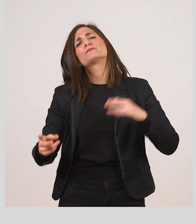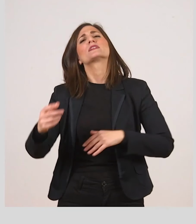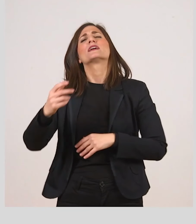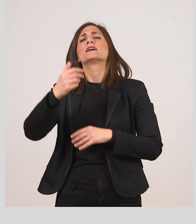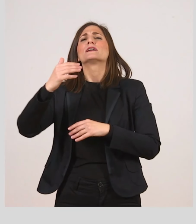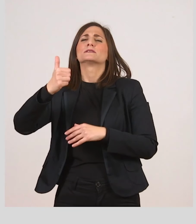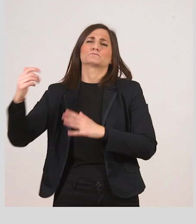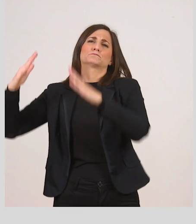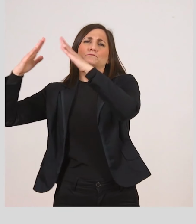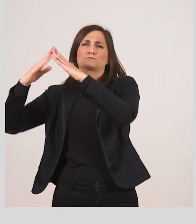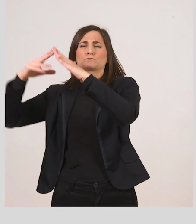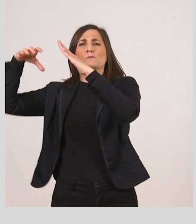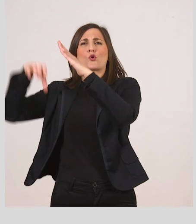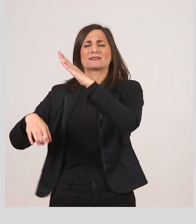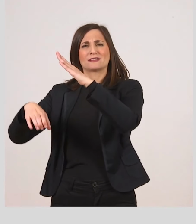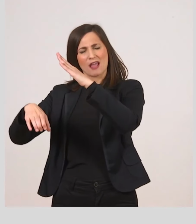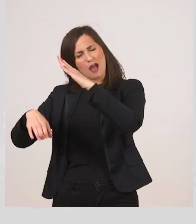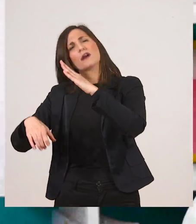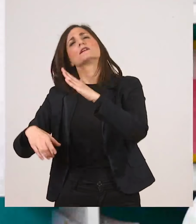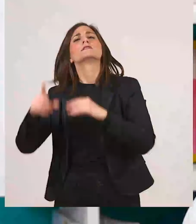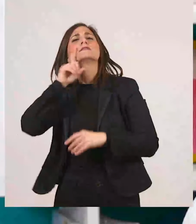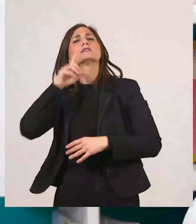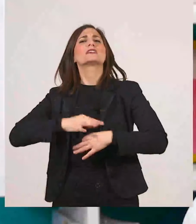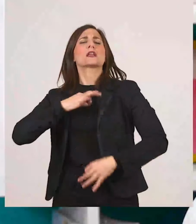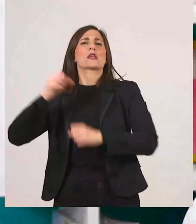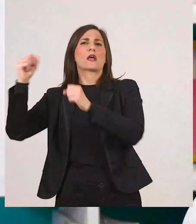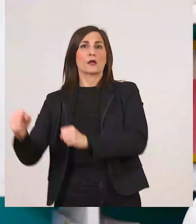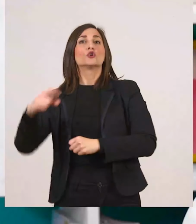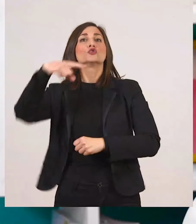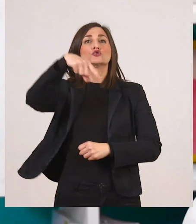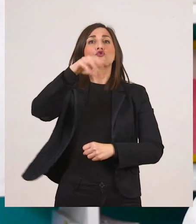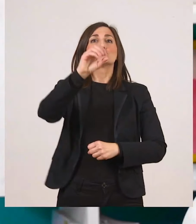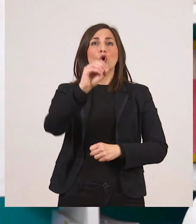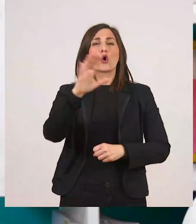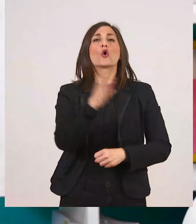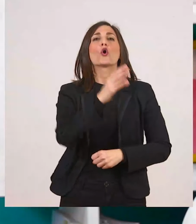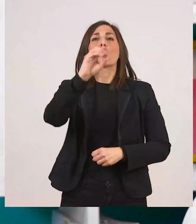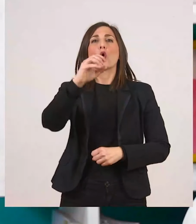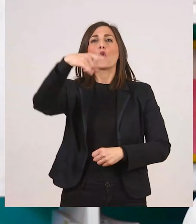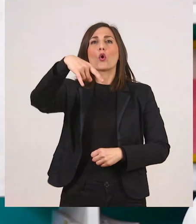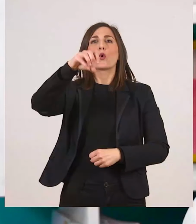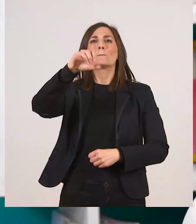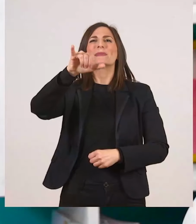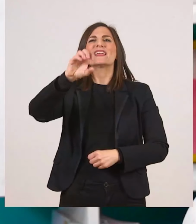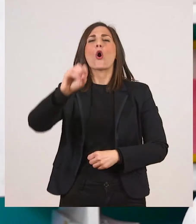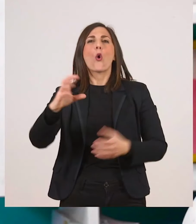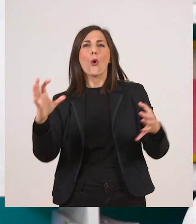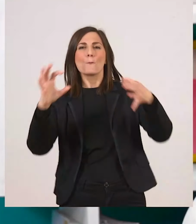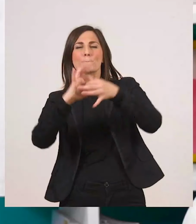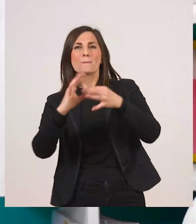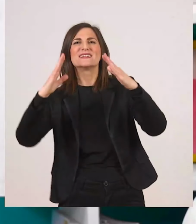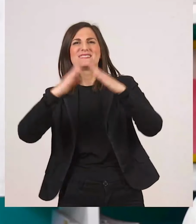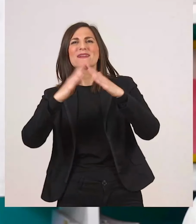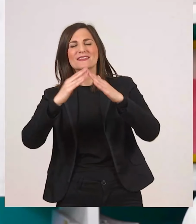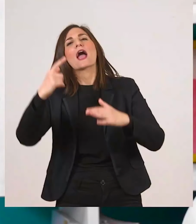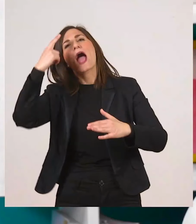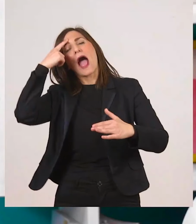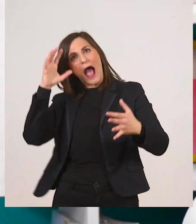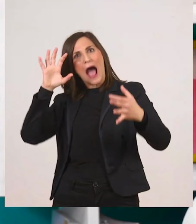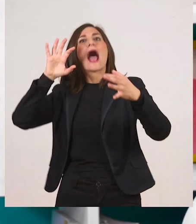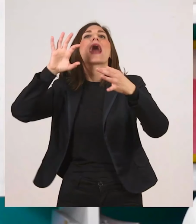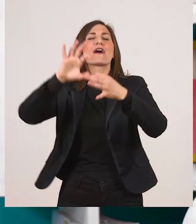μια κυρία. Το οποίο, βεβαίως. Το οποίο είναι μονοκατοικία. Άρα όλη αυτή η πρόταση είναι αναφορική και αναφέρεται στο σπίτι, στο διπλανό